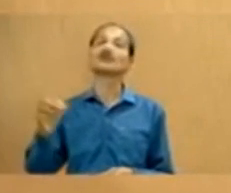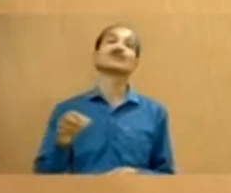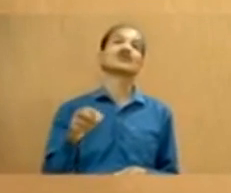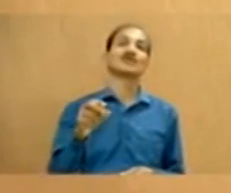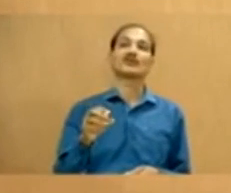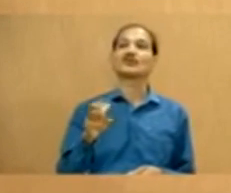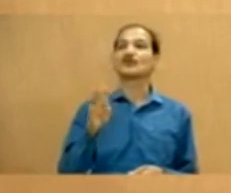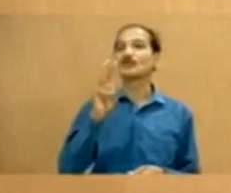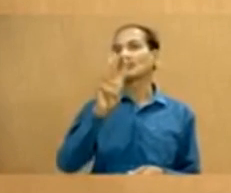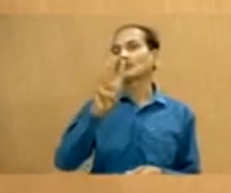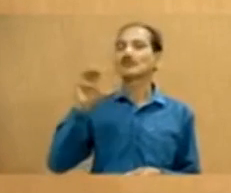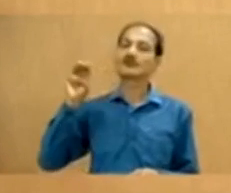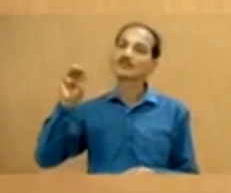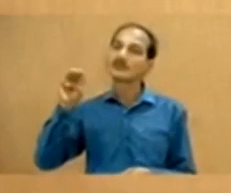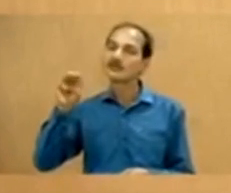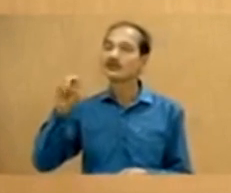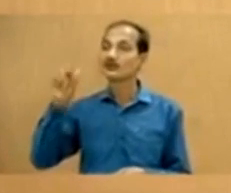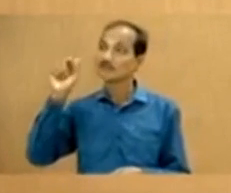ସେଇ ଉତ୍ତରଟି ଖୋଜିବା ପାଇଁ